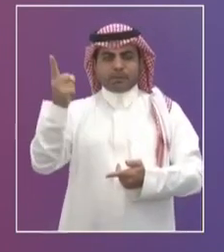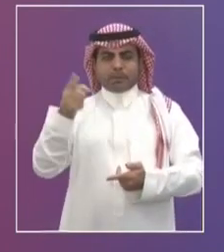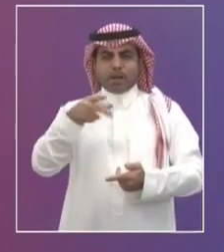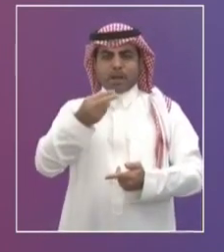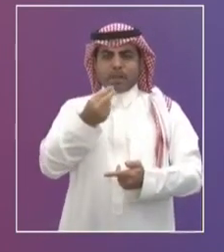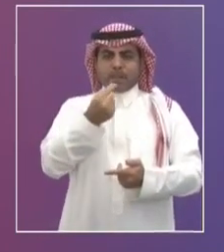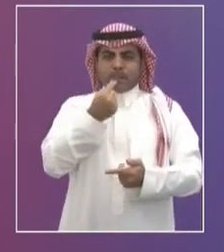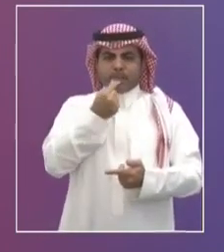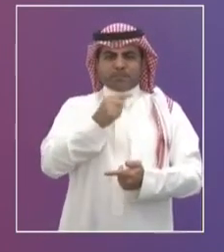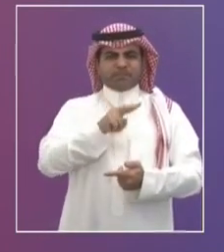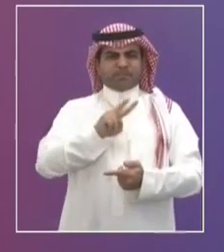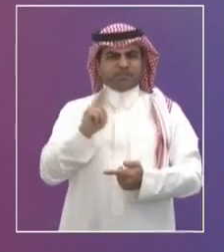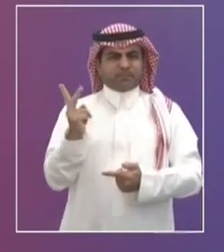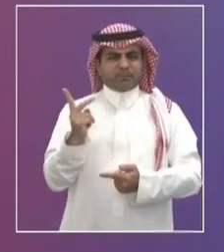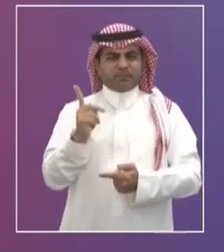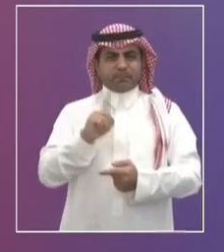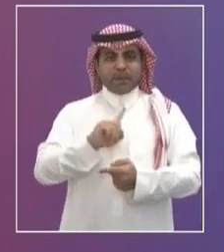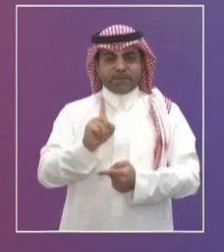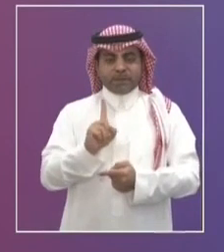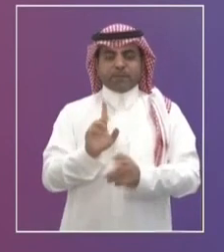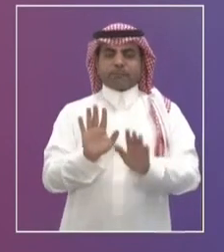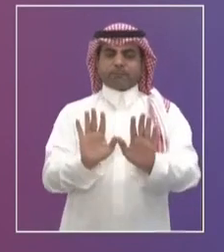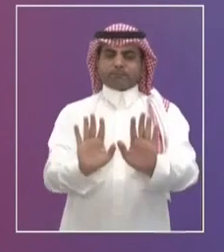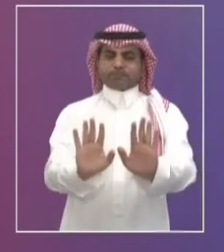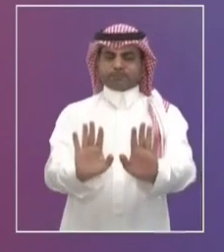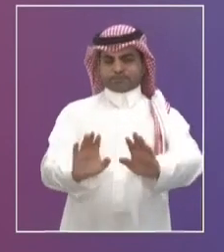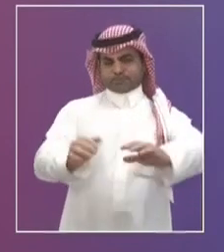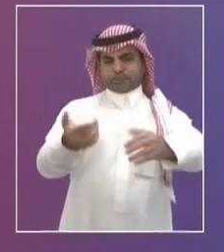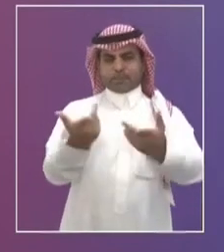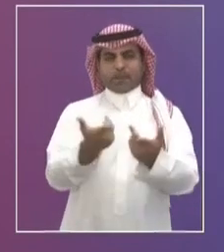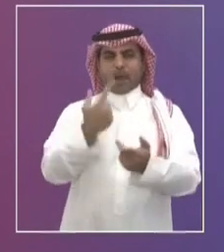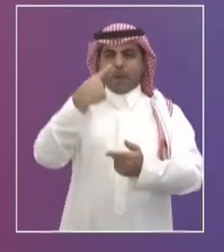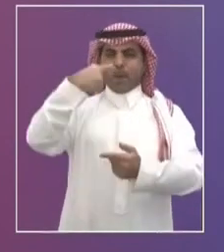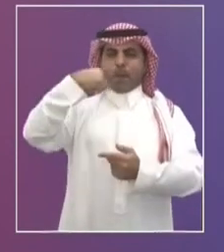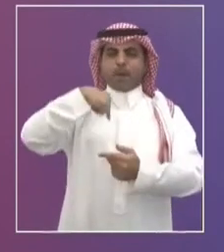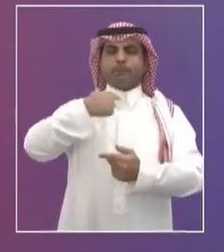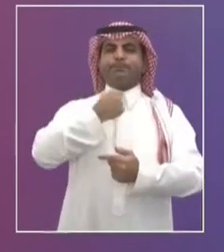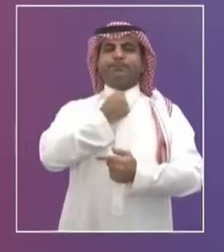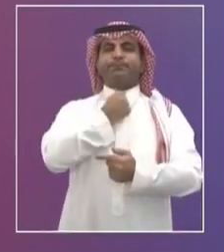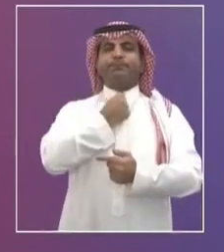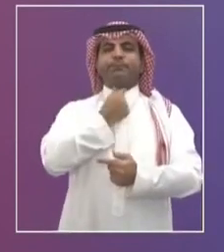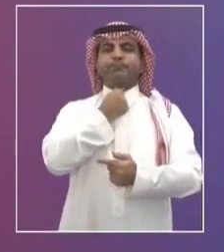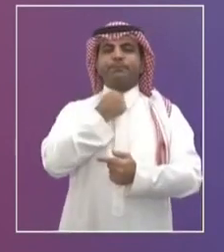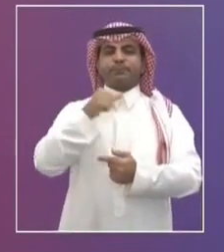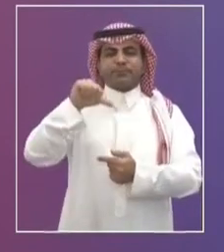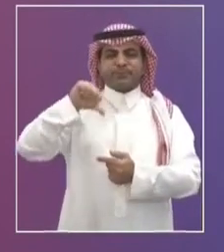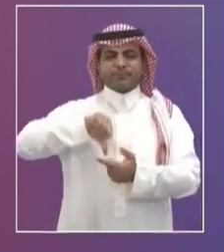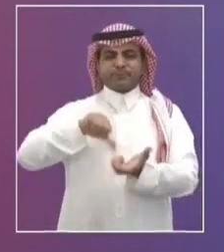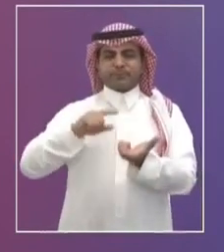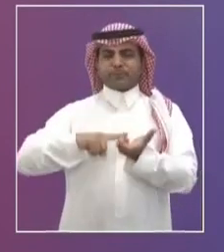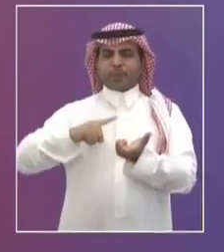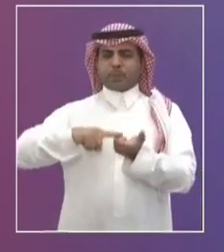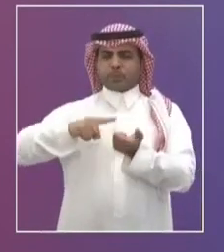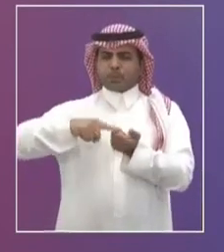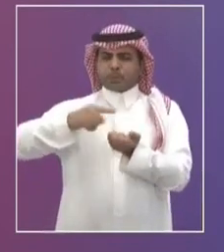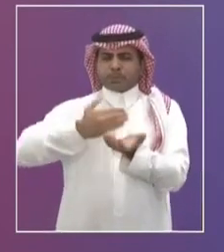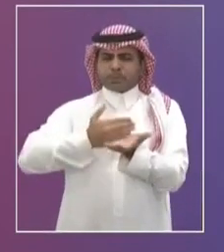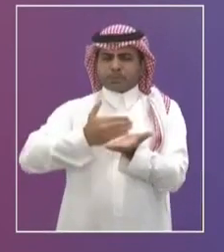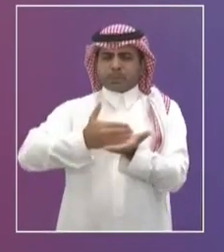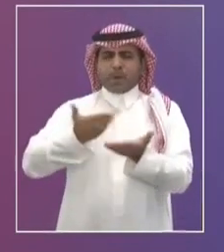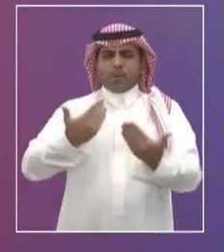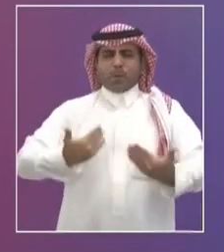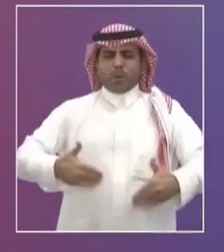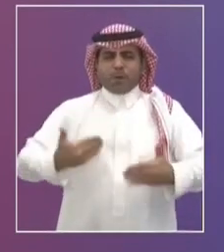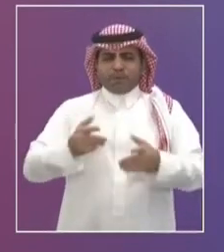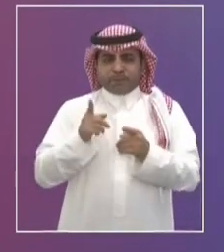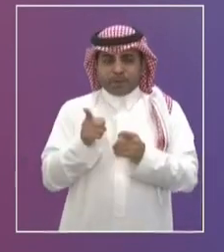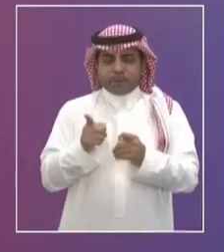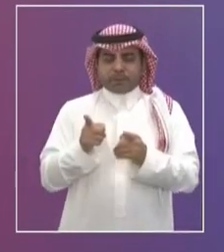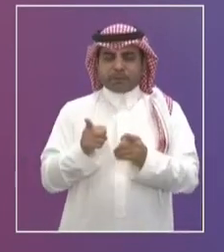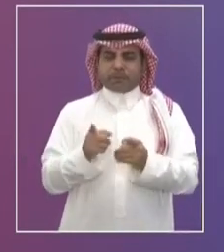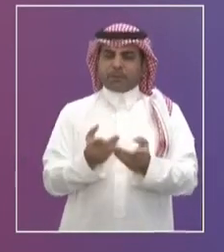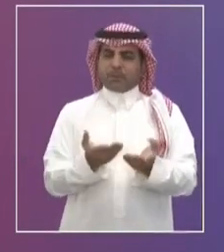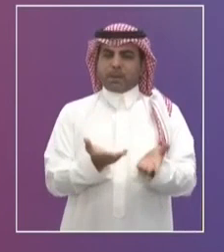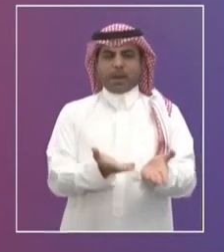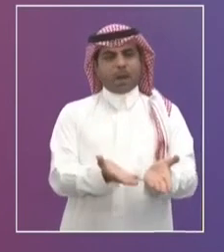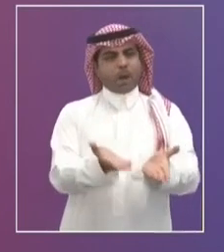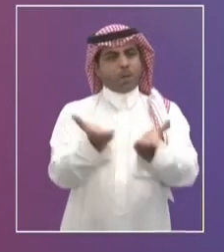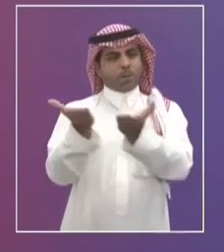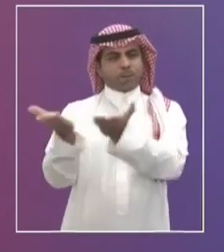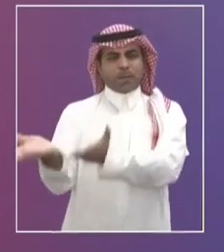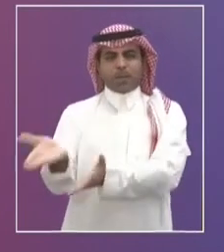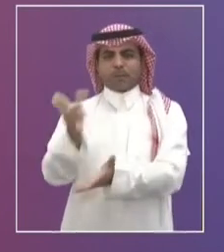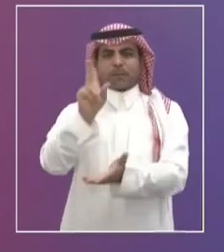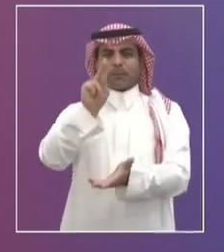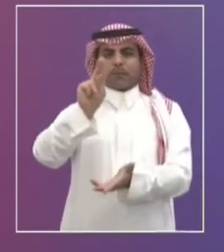بعض الأعراض المصاحبة الأخرى مثل احتقان الحلق أو وجود إسهال. إذا وجدت هذه الأعراض